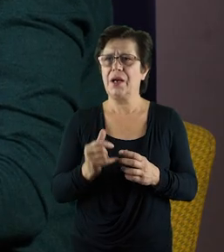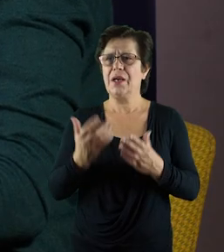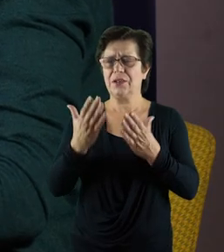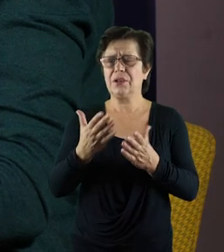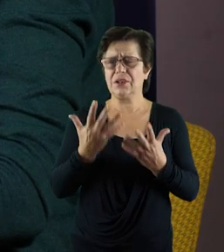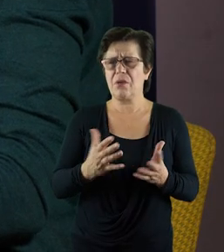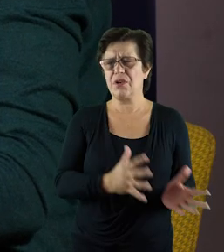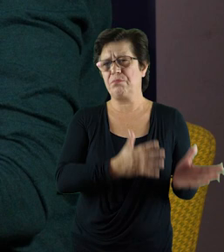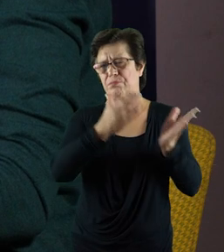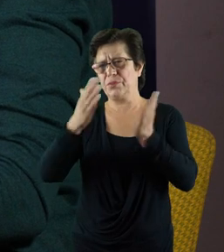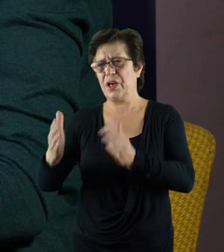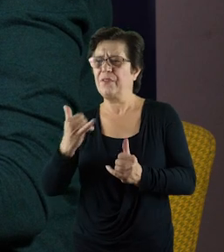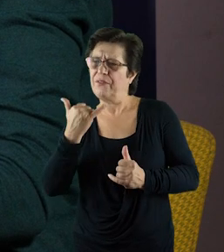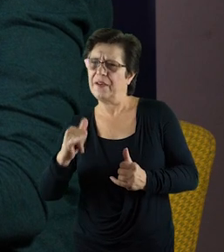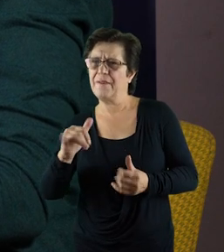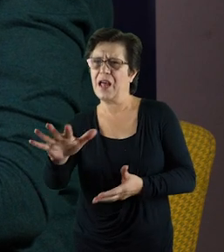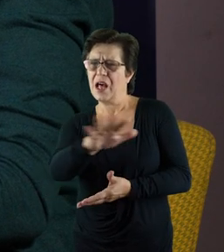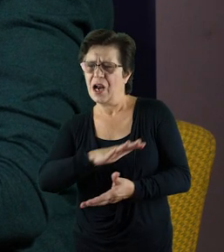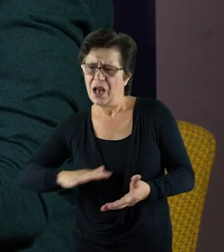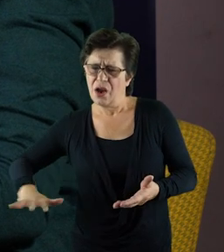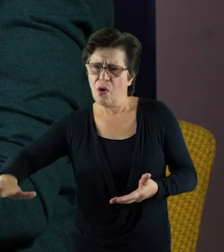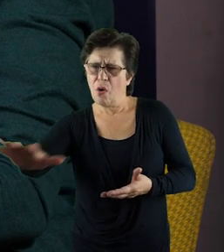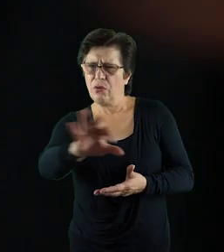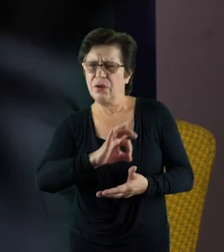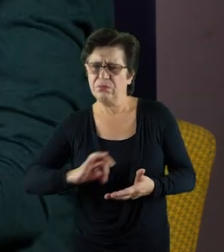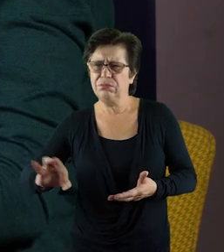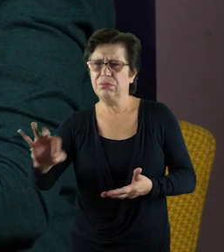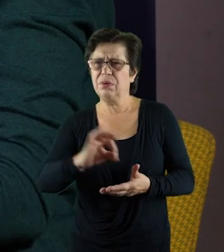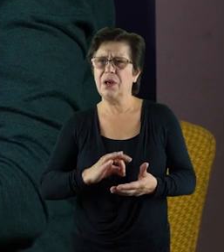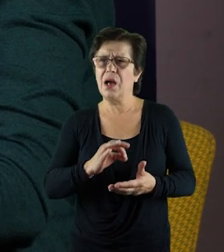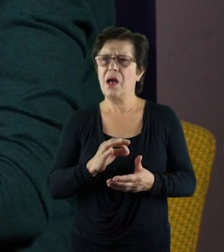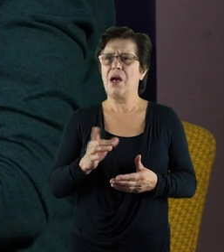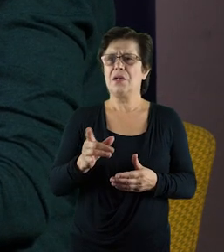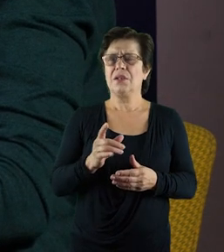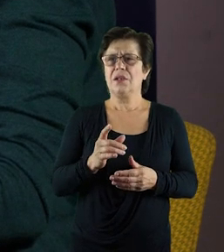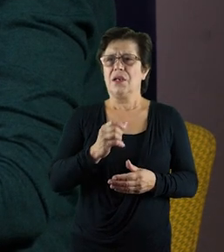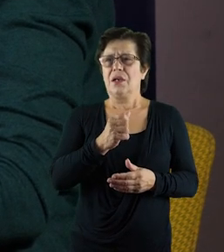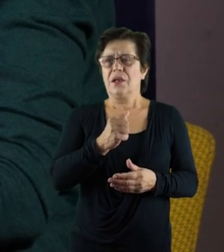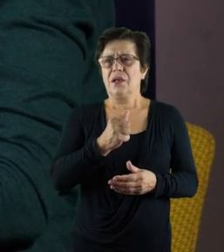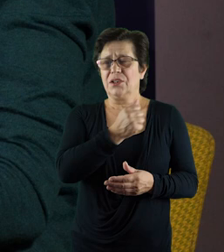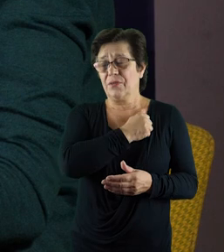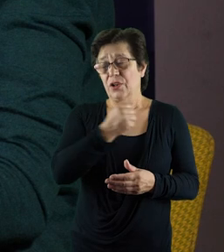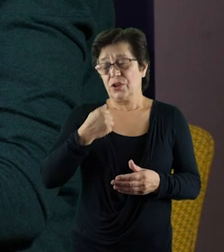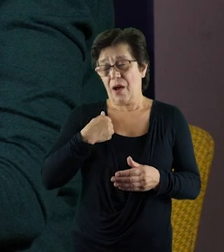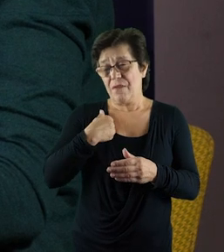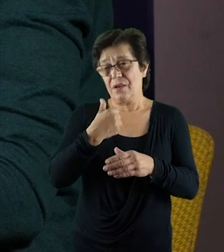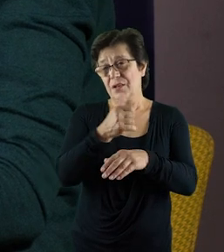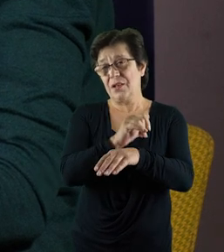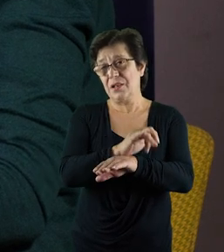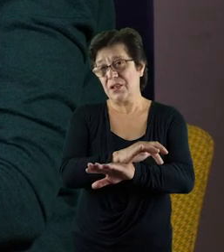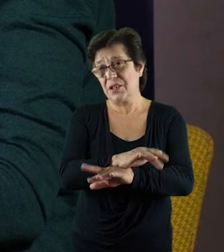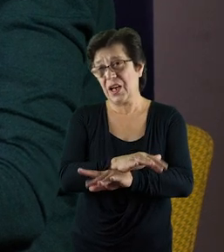inne rejony. I teraz z Warszawy, z kawiarni Mała Ziemiańska,